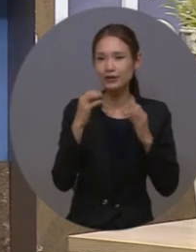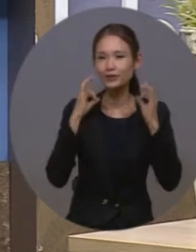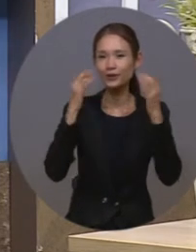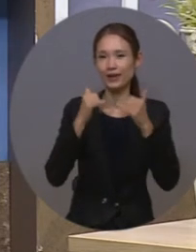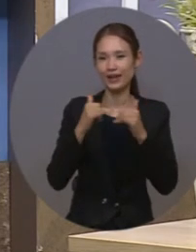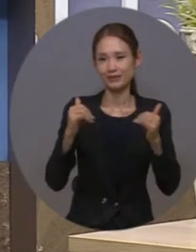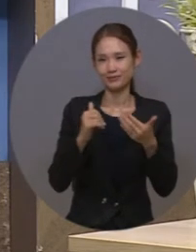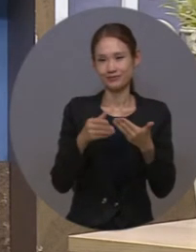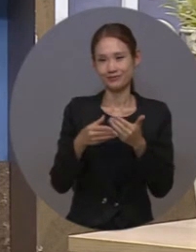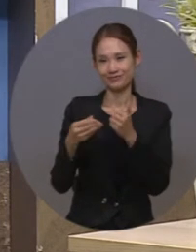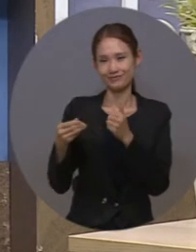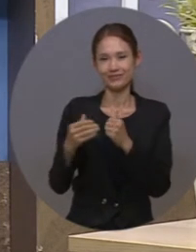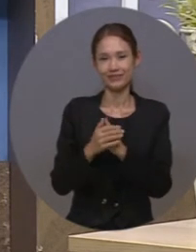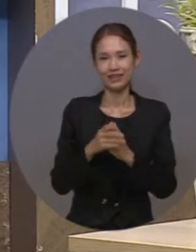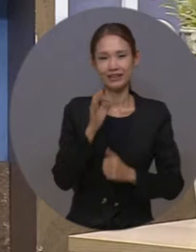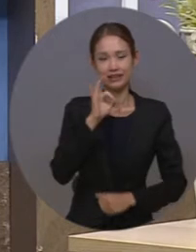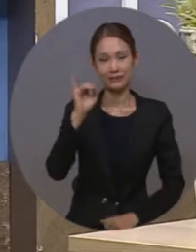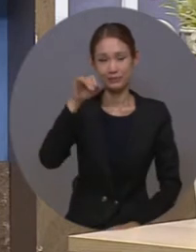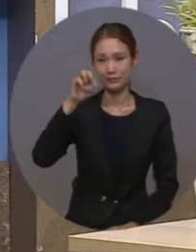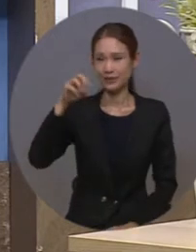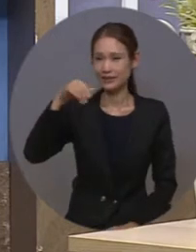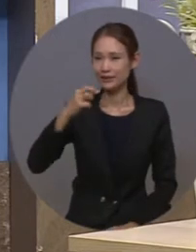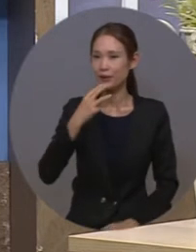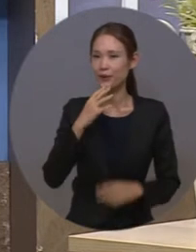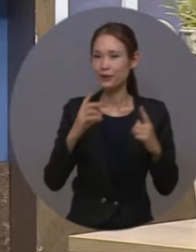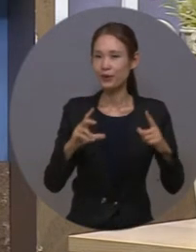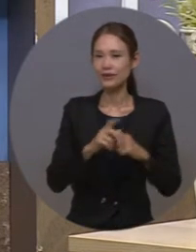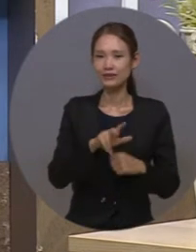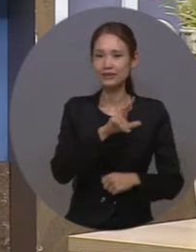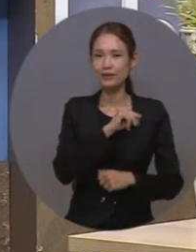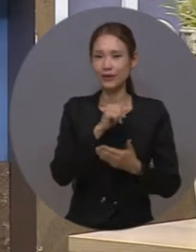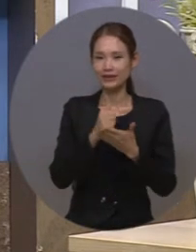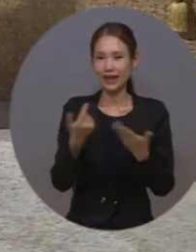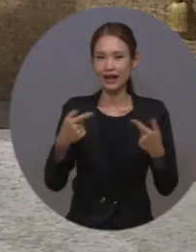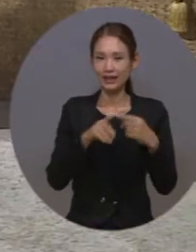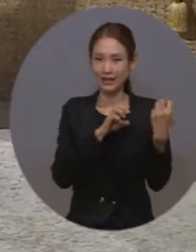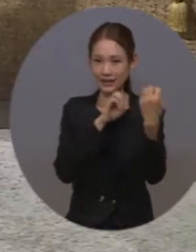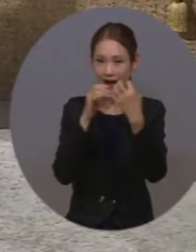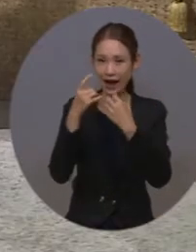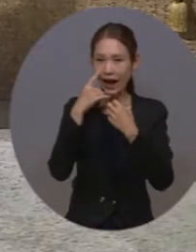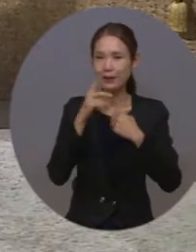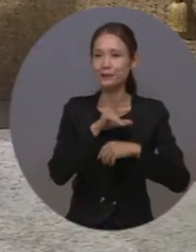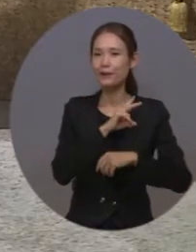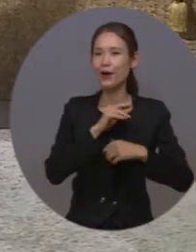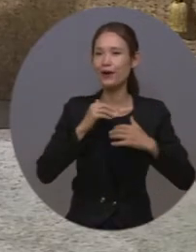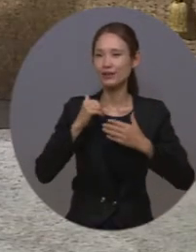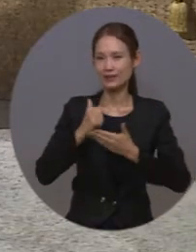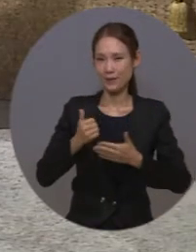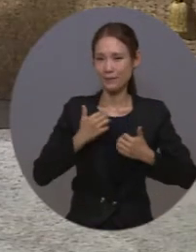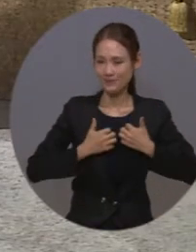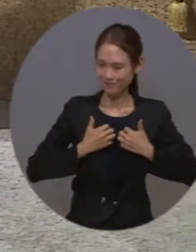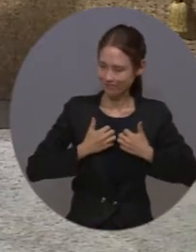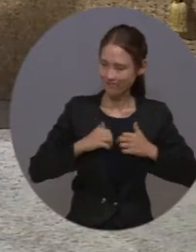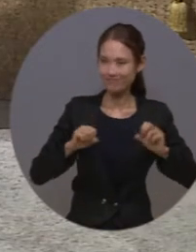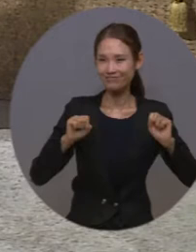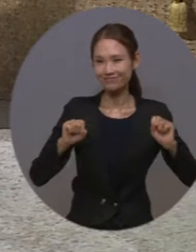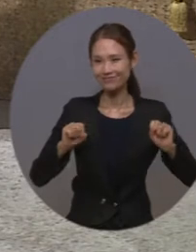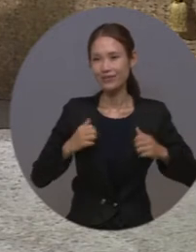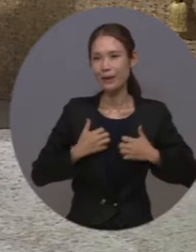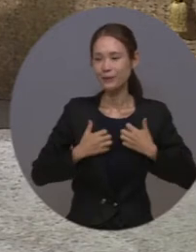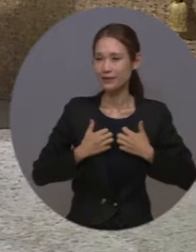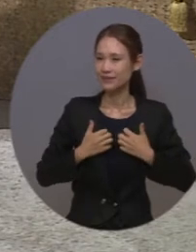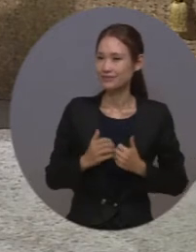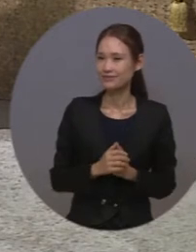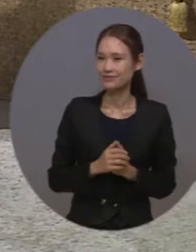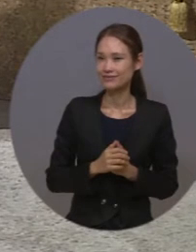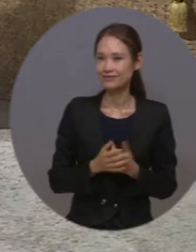모셨습니다. 이필근 경기도 의원님과 함께 이야기 나눠보겠습니다. 네, 의원님 반갑습니다. 네, 안녕하세요. 네, 반갑습니다. 반갑습니다.